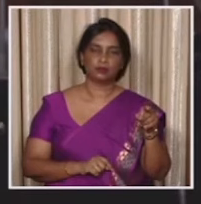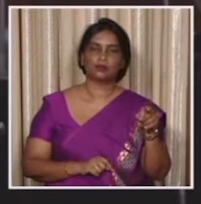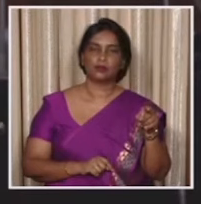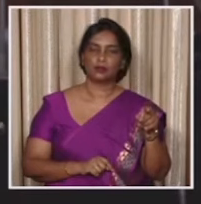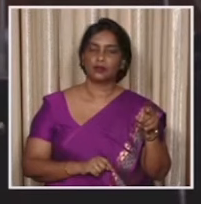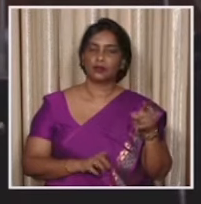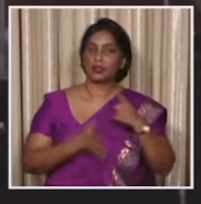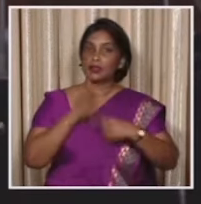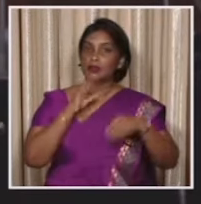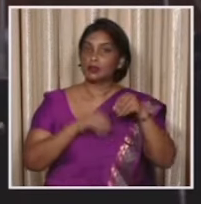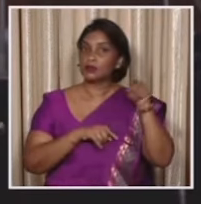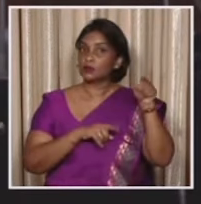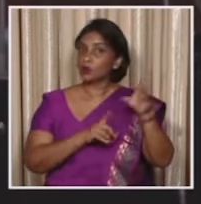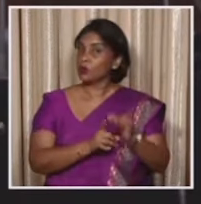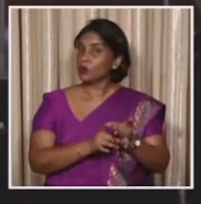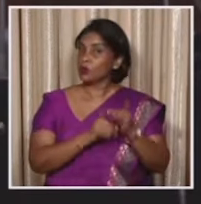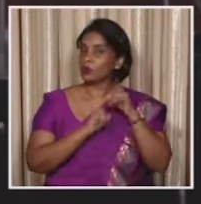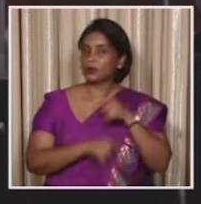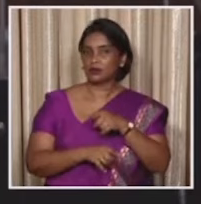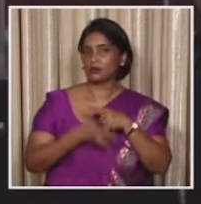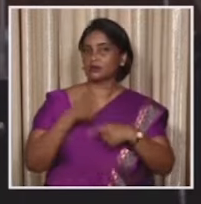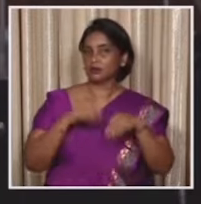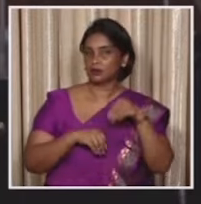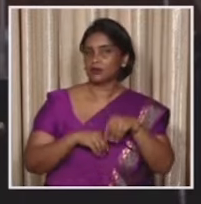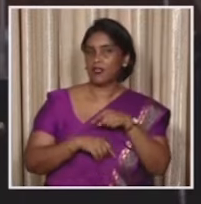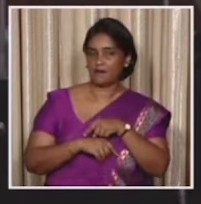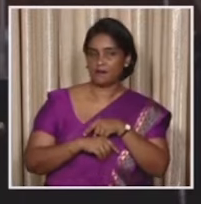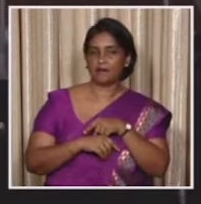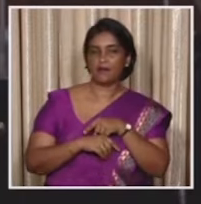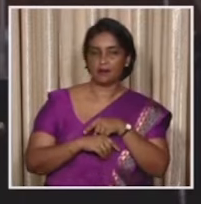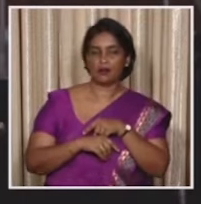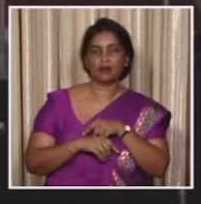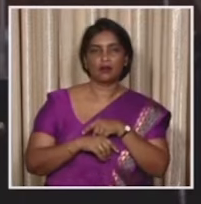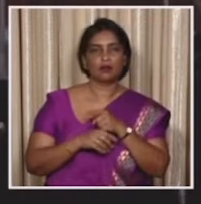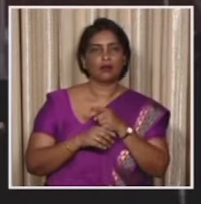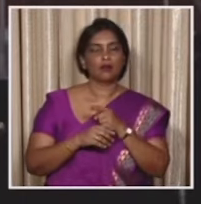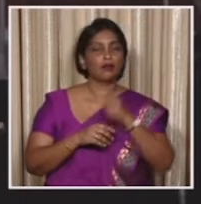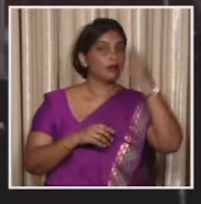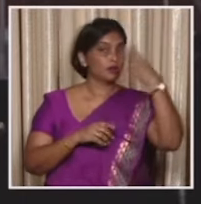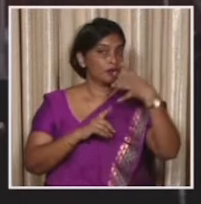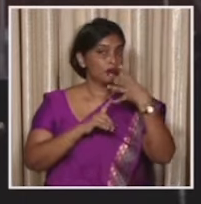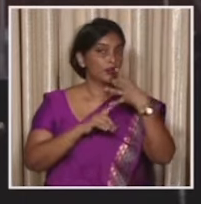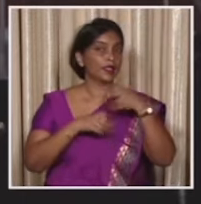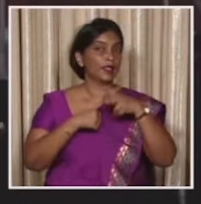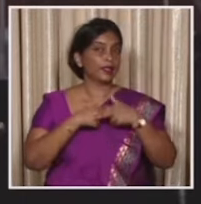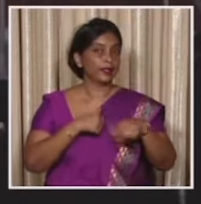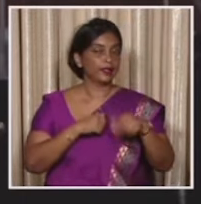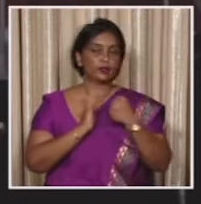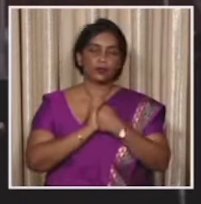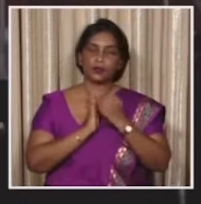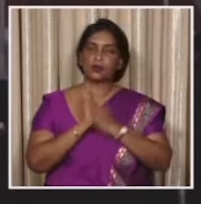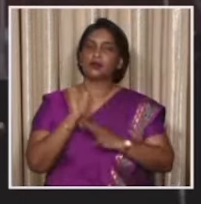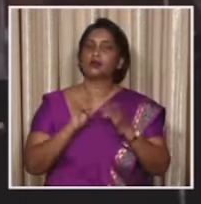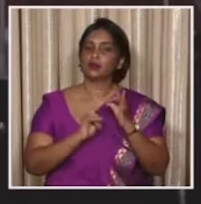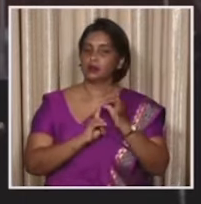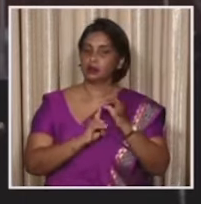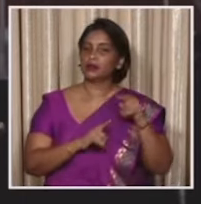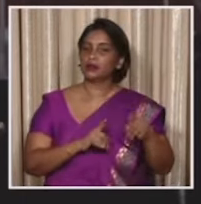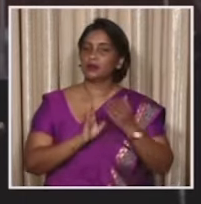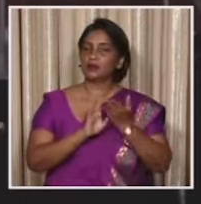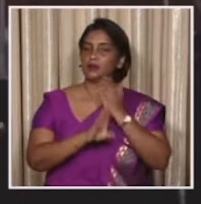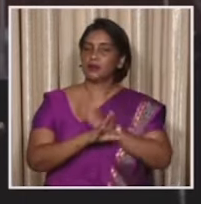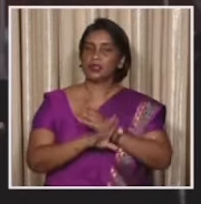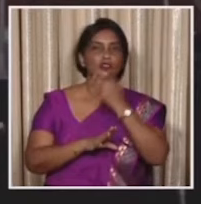අර ඡන්දවලට කරපු දේම මේ ඡන්දෙටත් කරාවිද කියලා. හතරවන හේතුව තමයි ගරු මූලාසනාරූඪ මන්ත්‍රීතුමනි, මේ